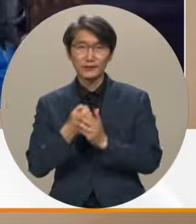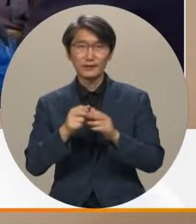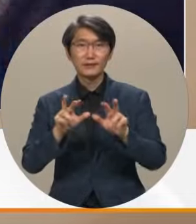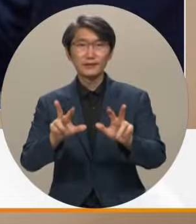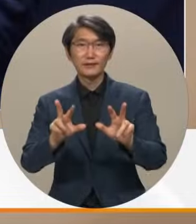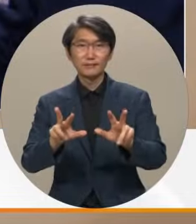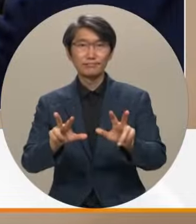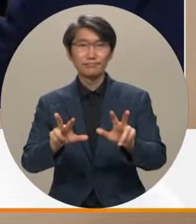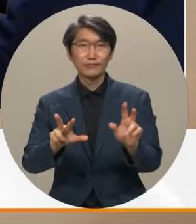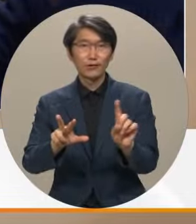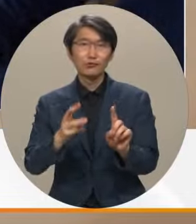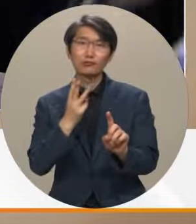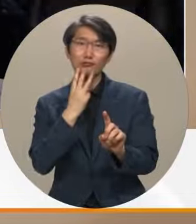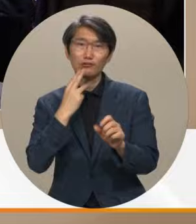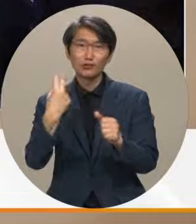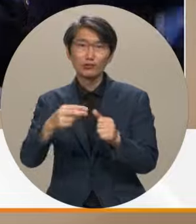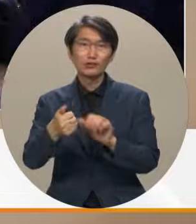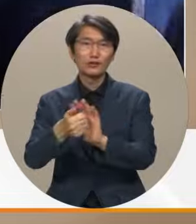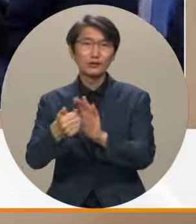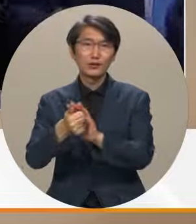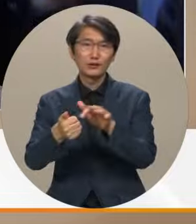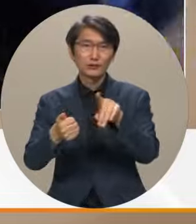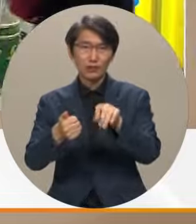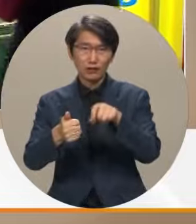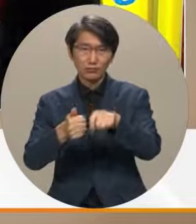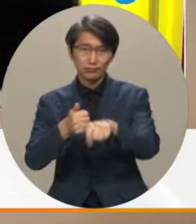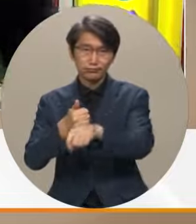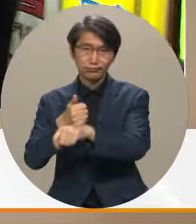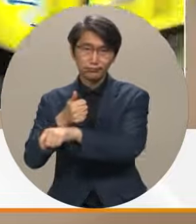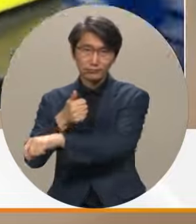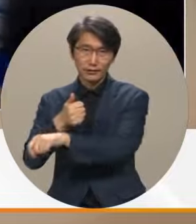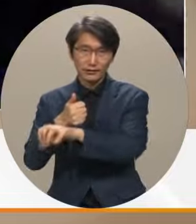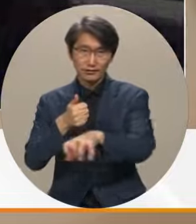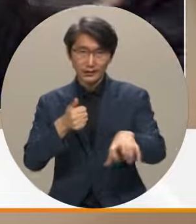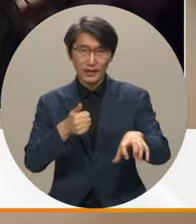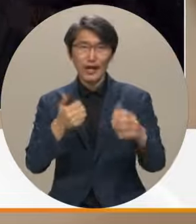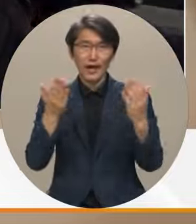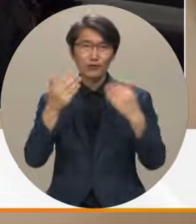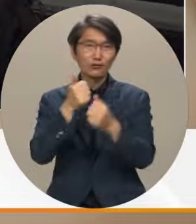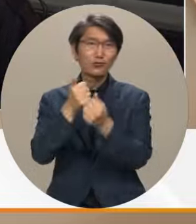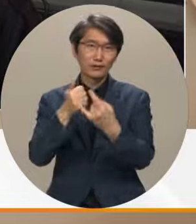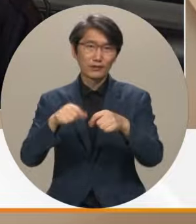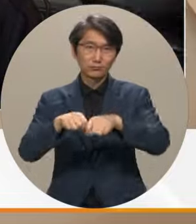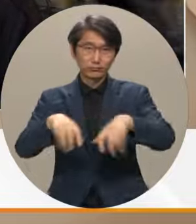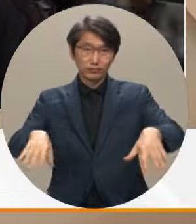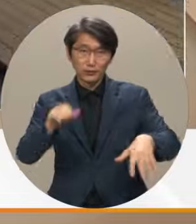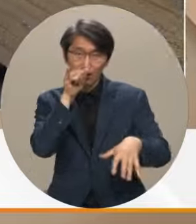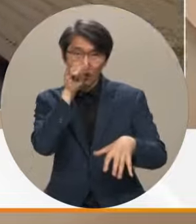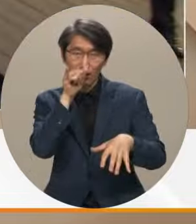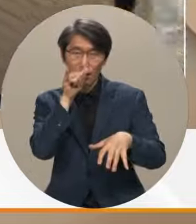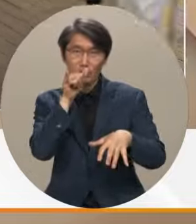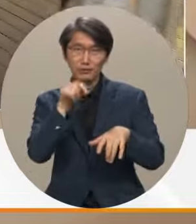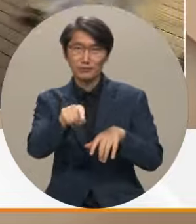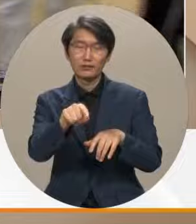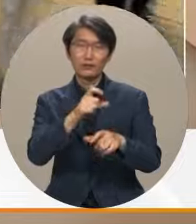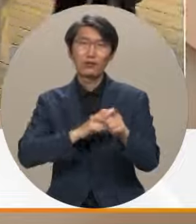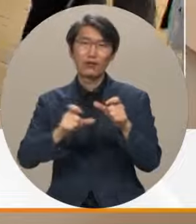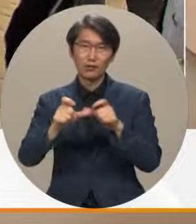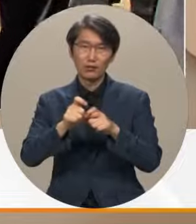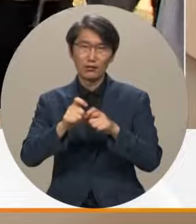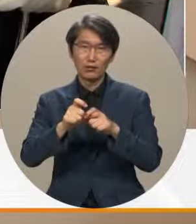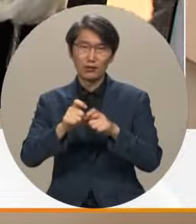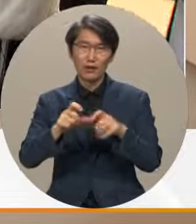현재 그 서울의 교육 지원청 단위로 구성되어 있는 학교위원회 같은 게 있거든요. 네. 그런 것들을 좀 더 포함을